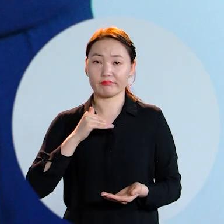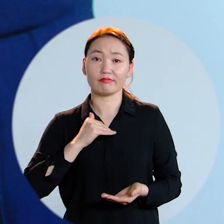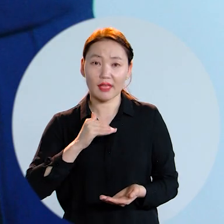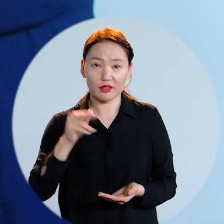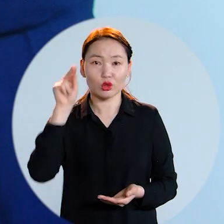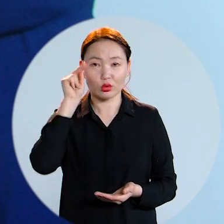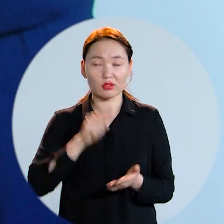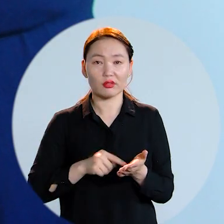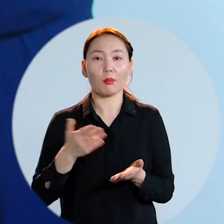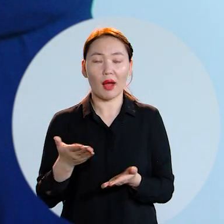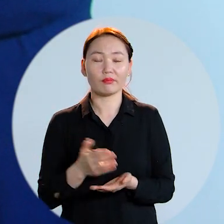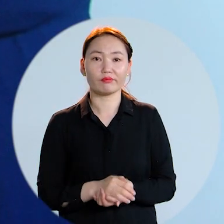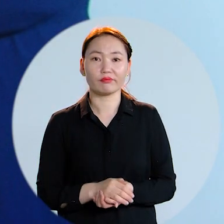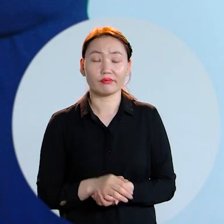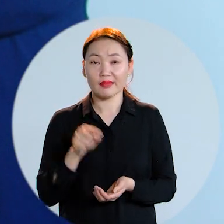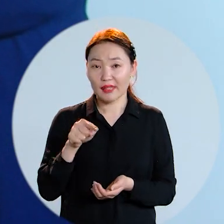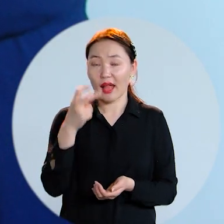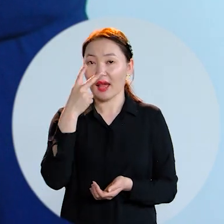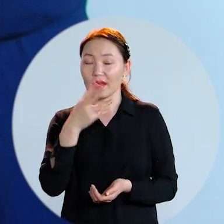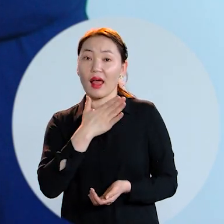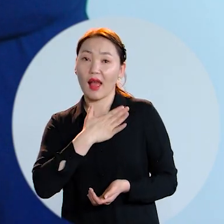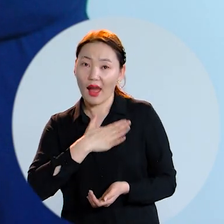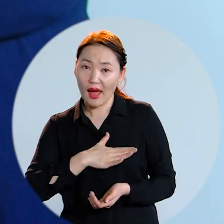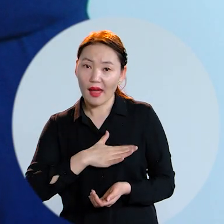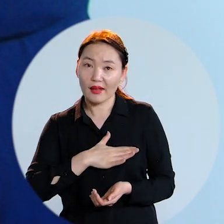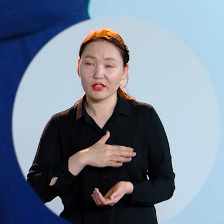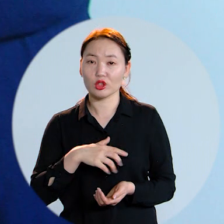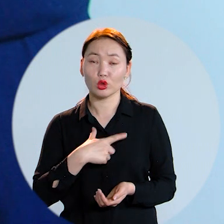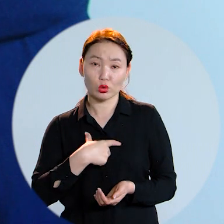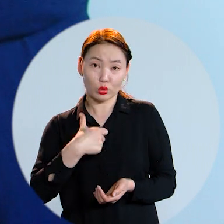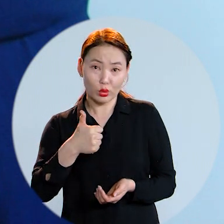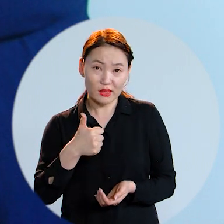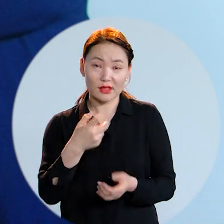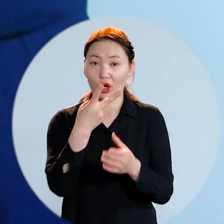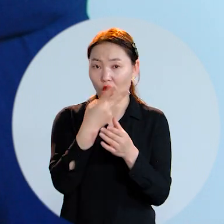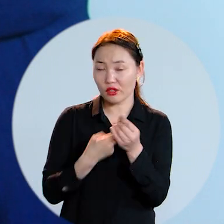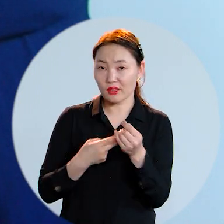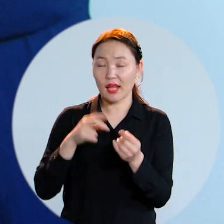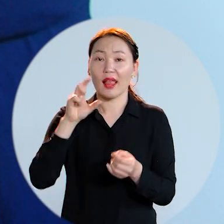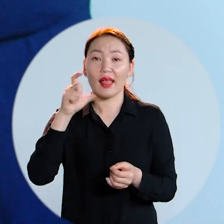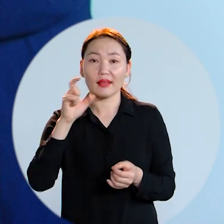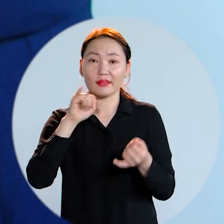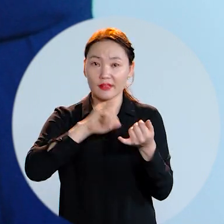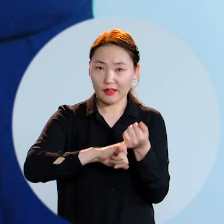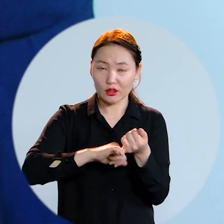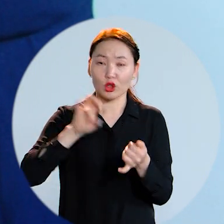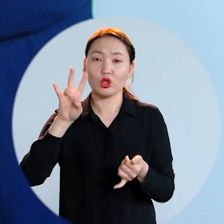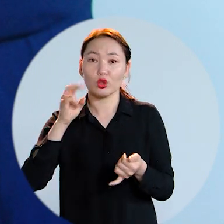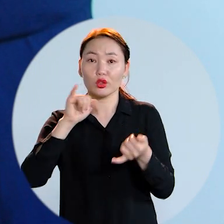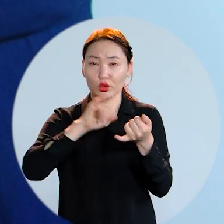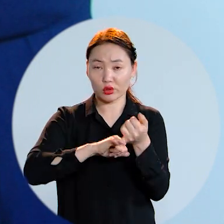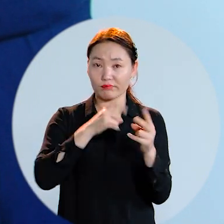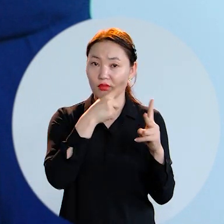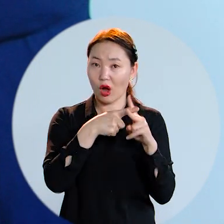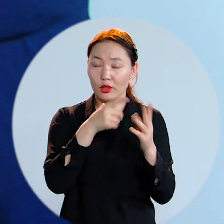харахад хайрын зөвхөн дурласан хос эхнэр нөхөр хоёрын хооронд байдаг зүйл үү? Эсвэл хүмүүсийн хоорондын